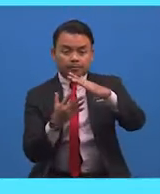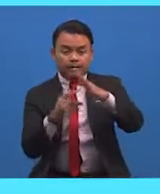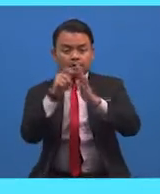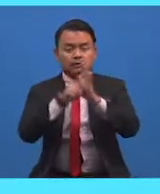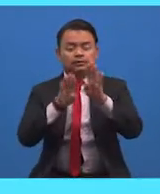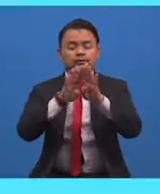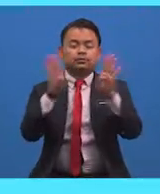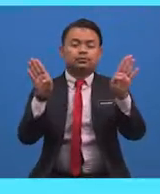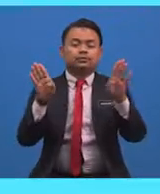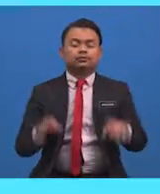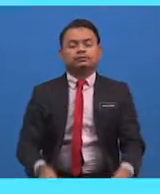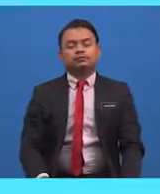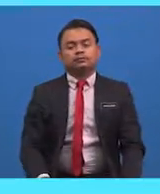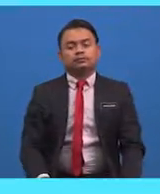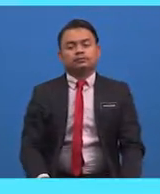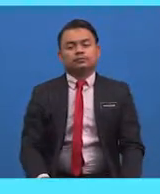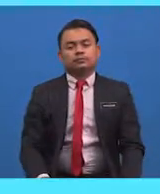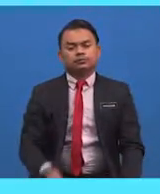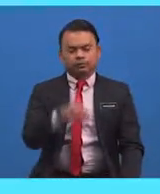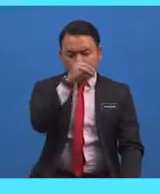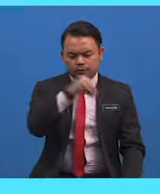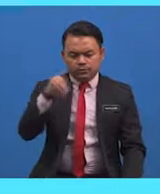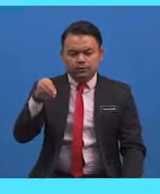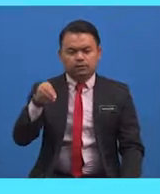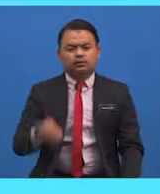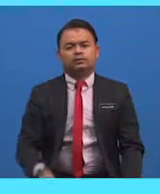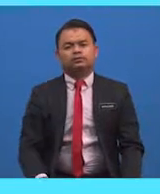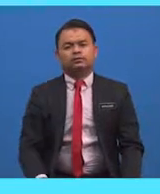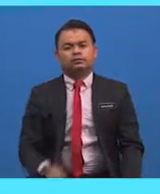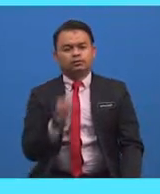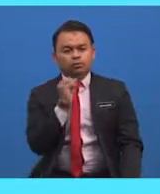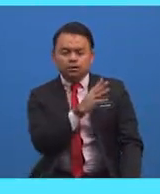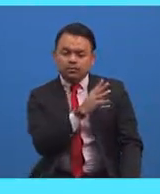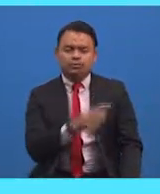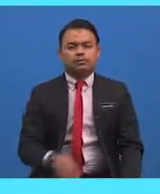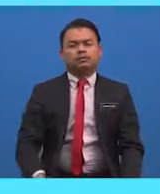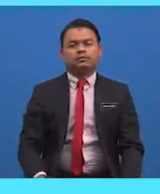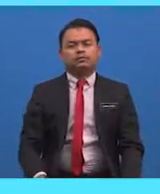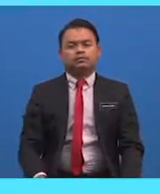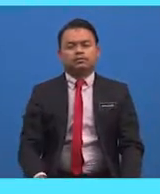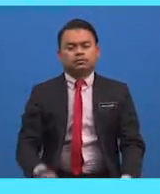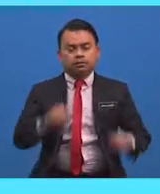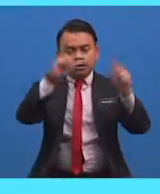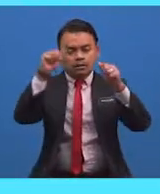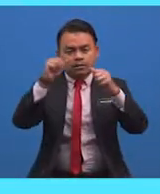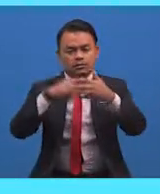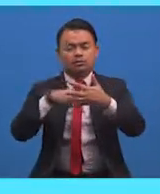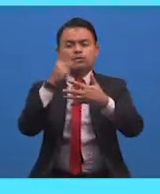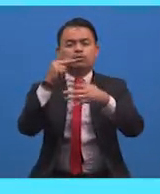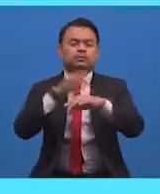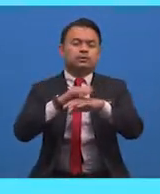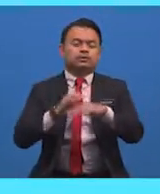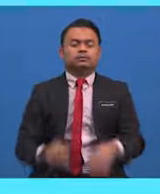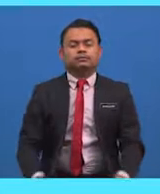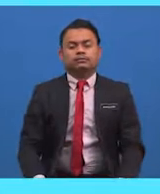pelupusan sampah dan sebagainya akan membebaskan asap yang boleh mencemarkan udara dan memerangkap bahangan